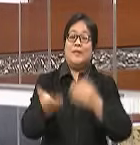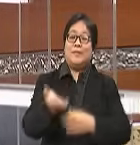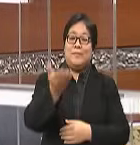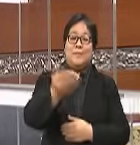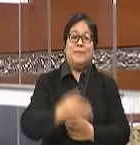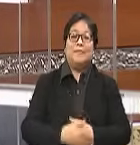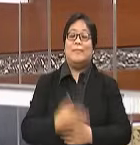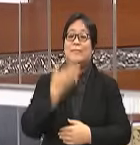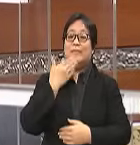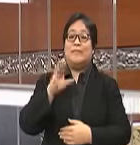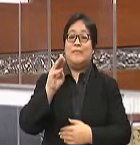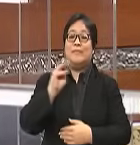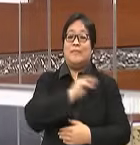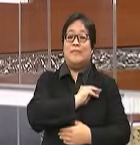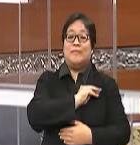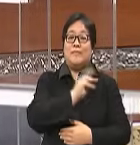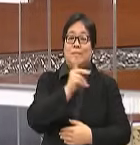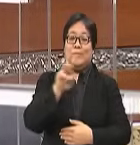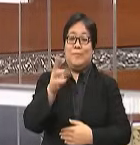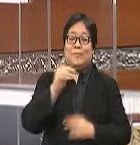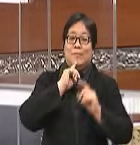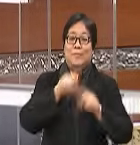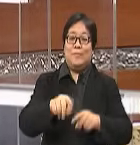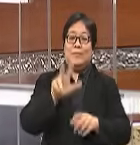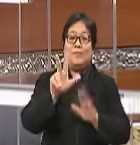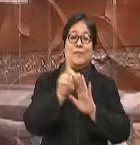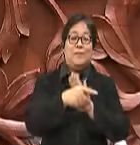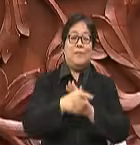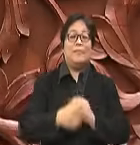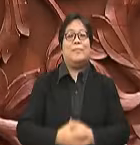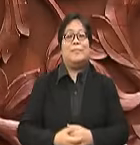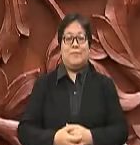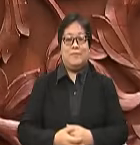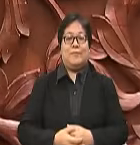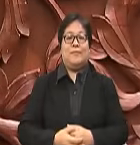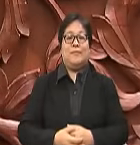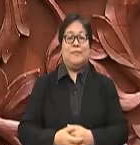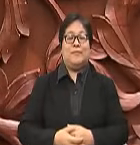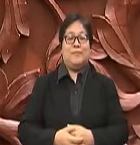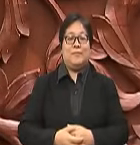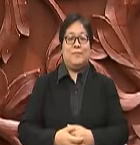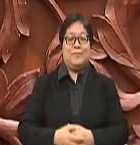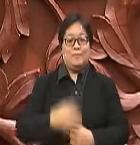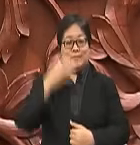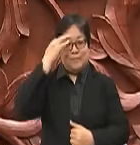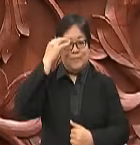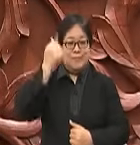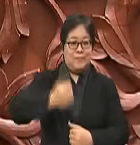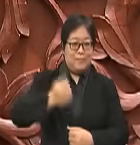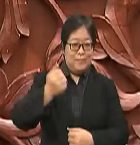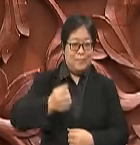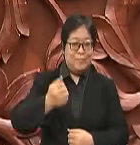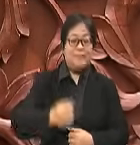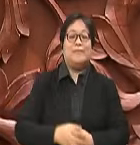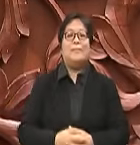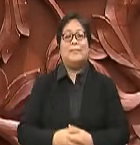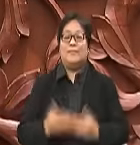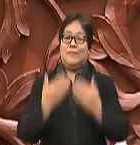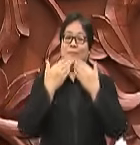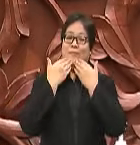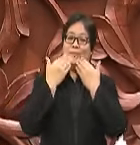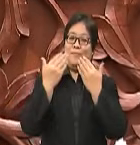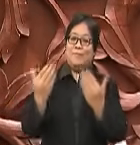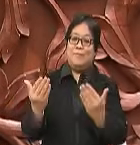utuh celebron menteri kanan kerjo Raya jawab dan trauma C3 menit sudah Rohman Rohim salamualaikum warahmatullahi wabarakatuh